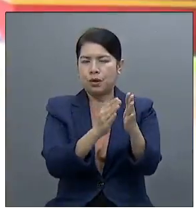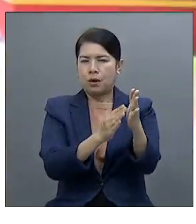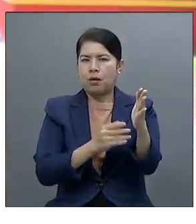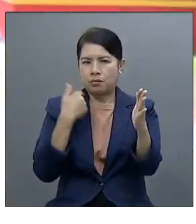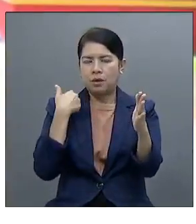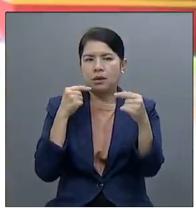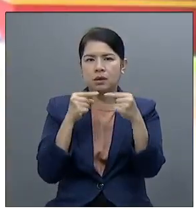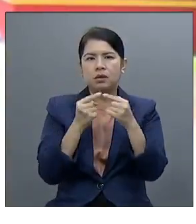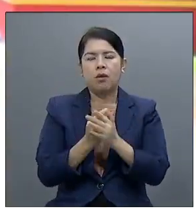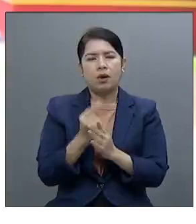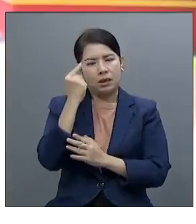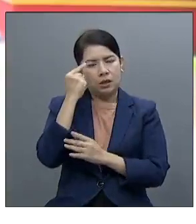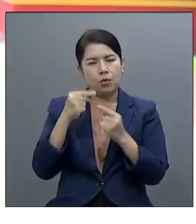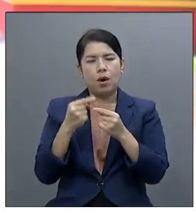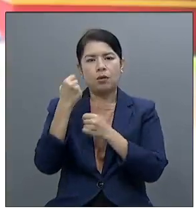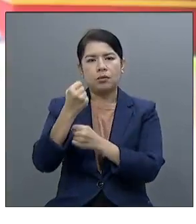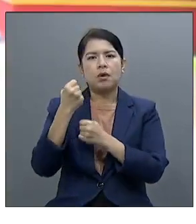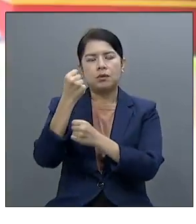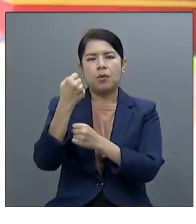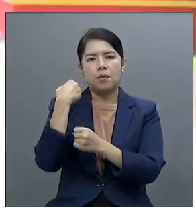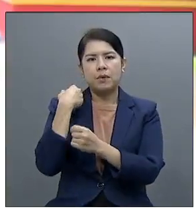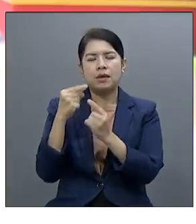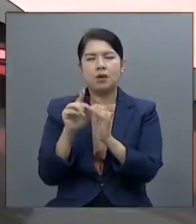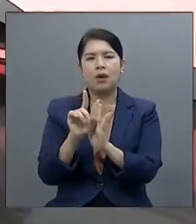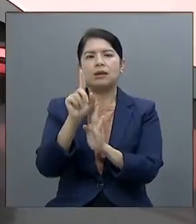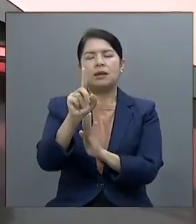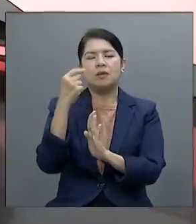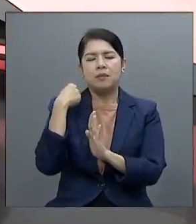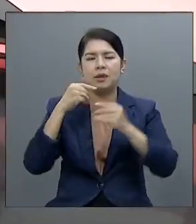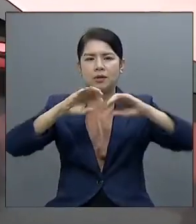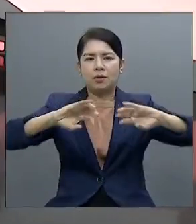ครั้งแรกในรัฐบาลชุดใหม่หลังจากมีการจัดตั้งรัฐบาลเศรษฐานั่นเองค่ะ ค่ะขอบคุณค่ะ